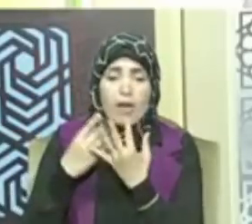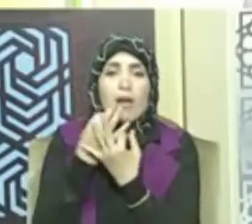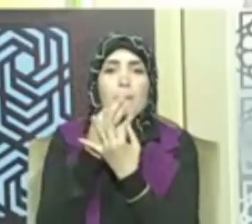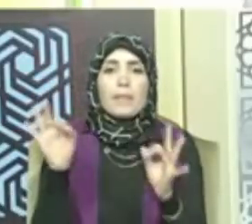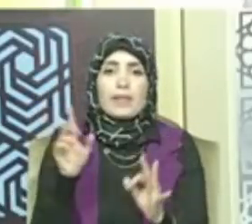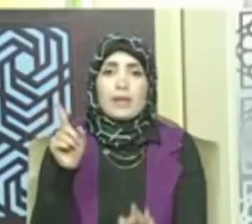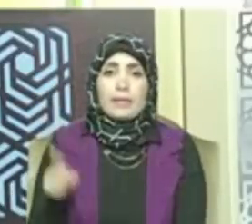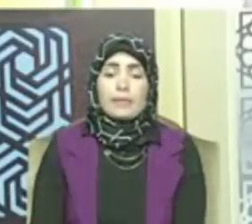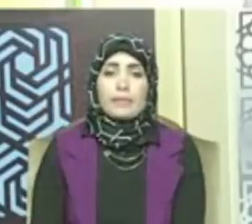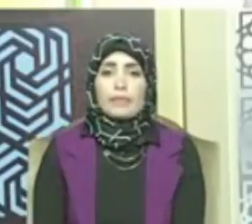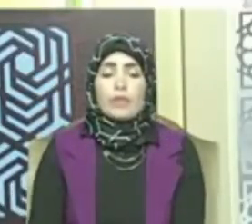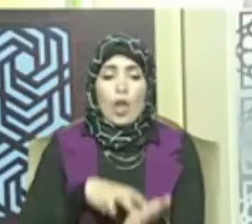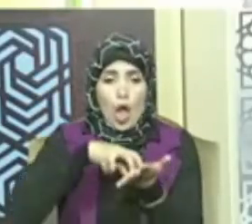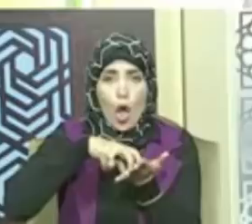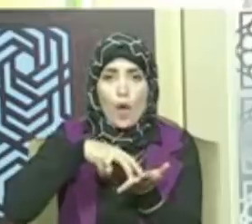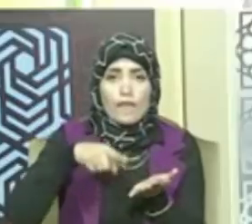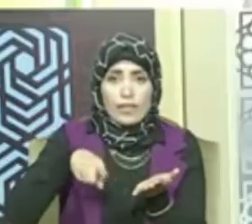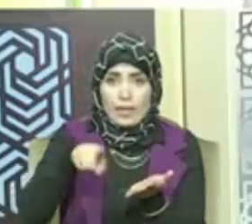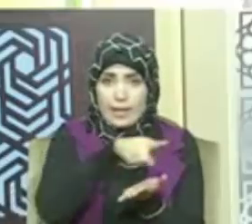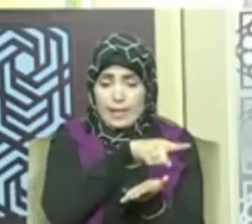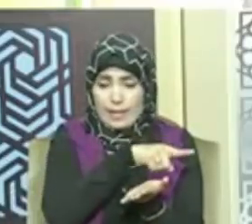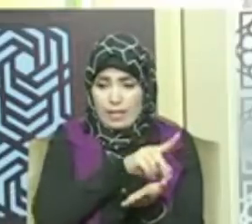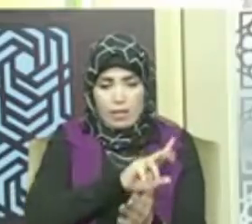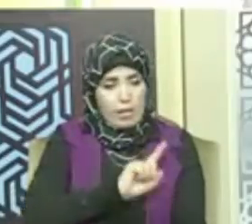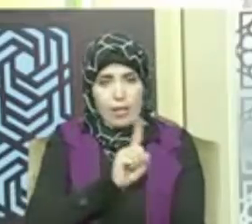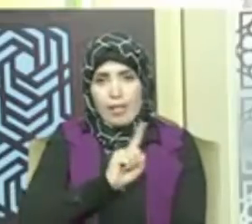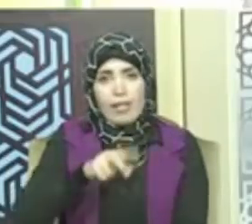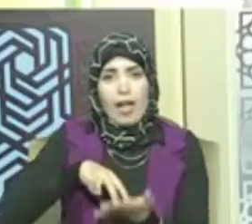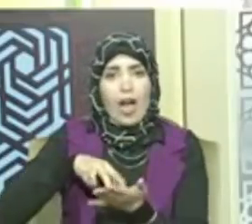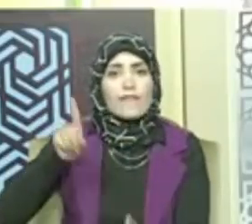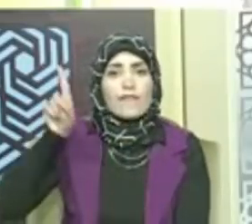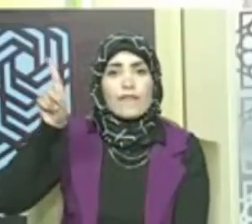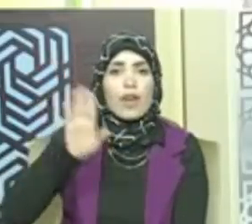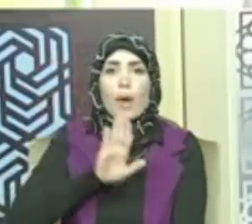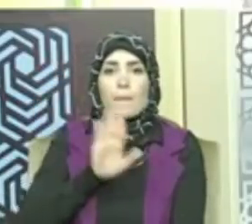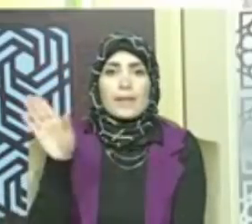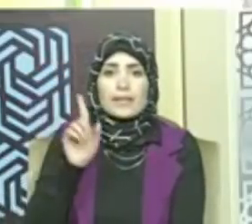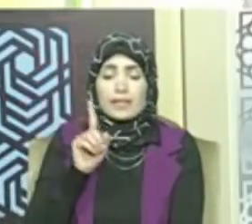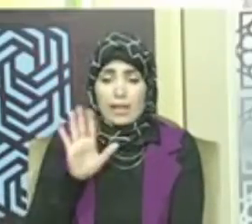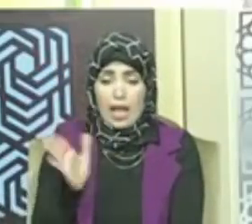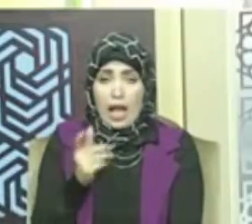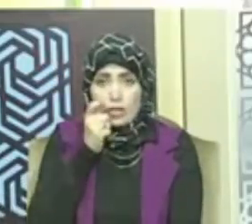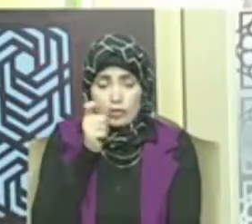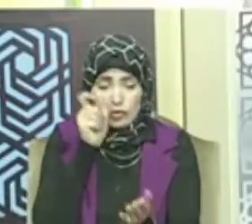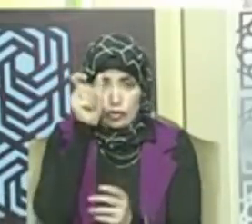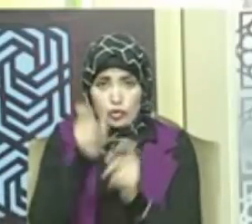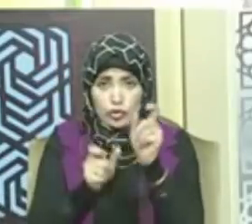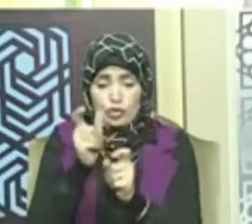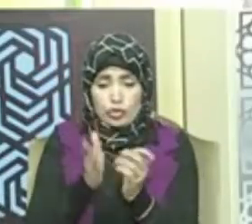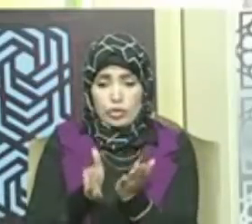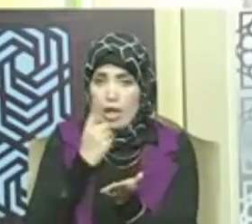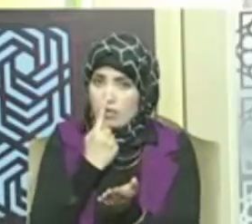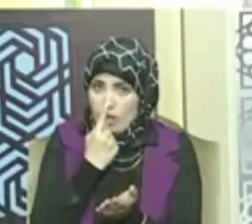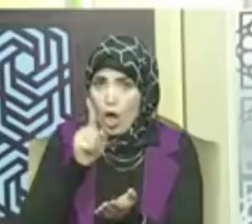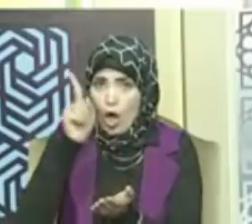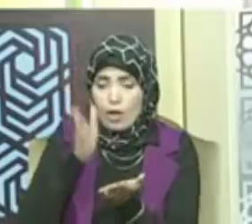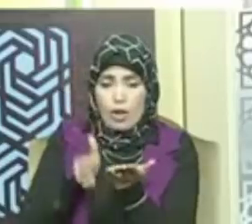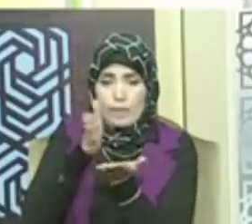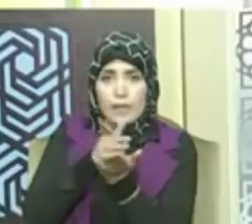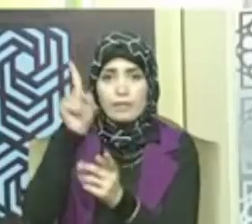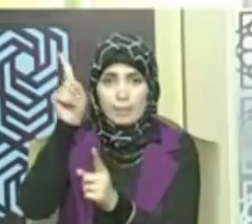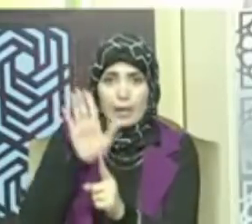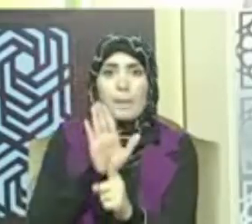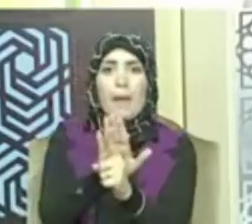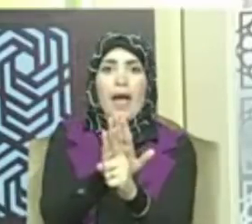ويخوفونك بالذين من دونه، ومن يضلل الله فما له من هاد، ومن يهد الله فما له من